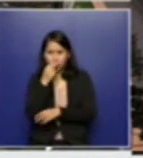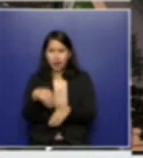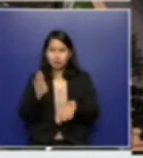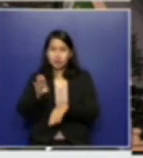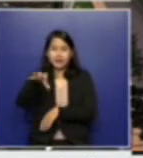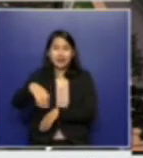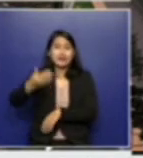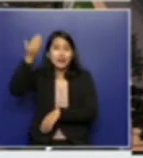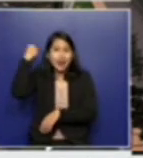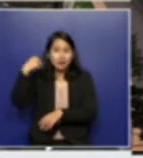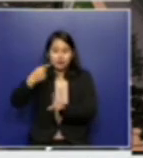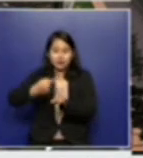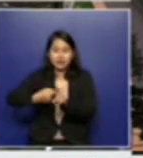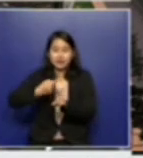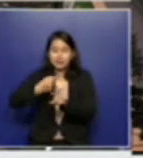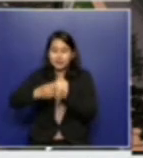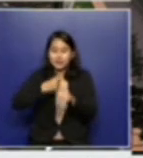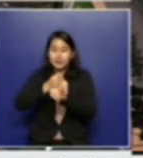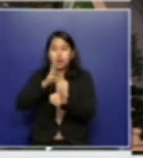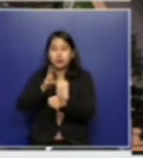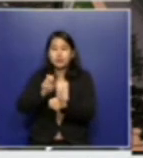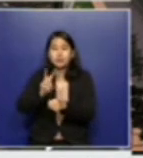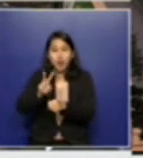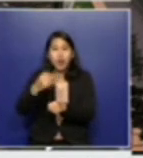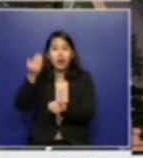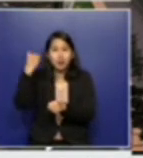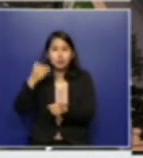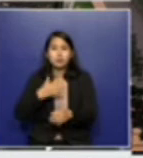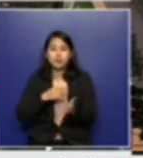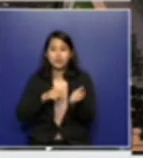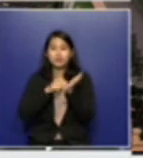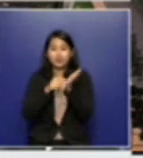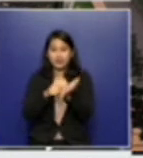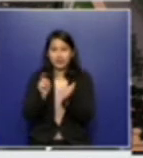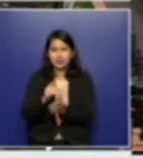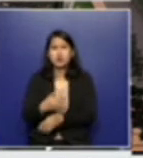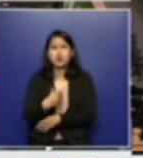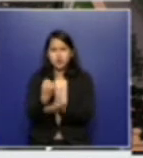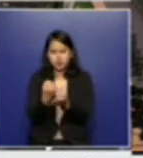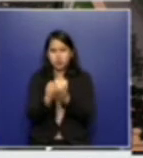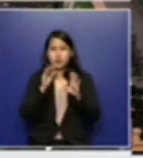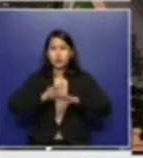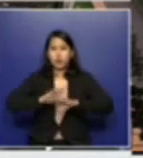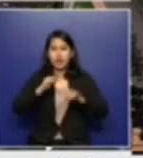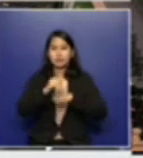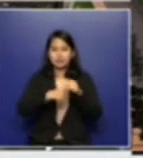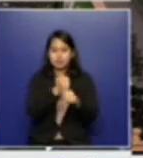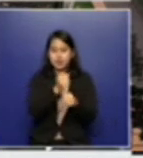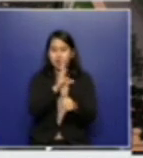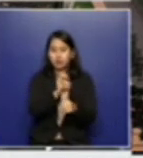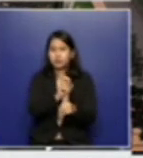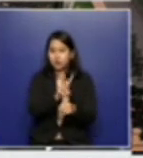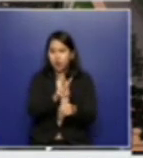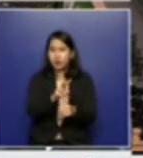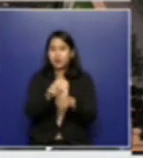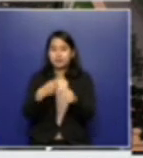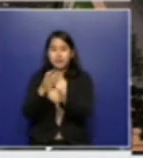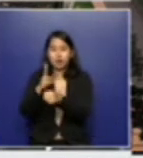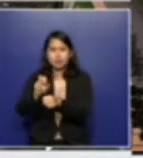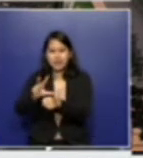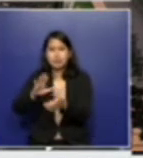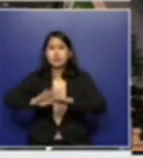ได้เมื่อปี62ครับเพราะนั้นผมเสนอท่านมท.1 นะครับว่าขอยกเลิกปี62อันนี้เลยครับปี63อีก2ลำเนี่ยครับอย่